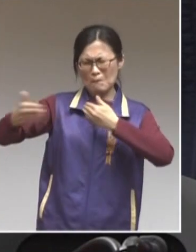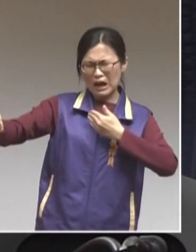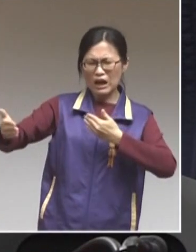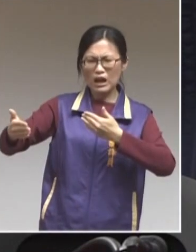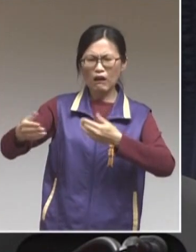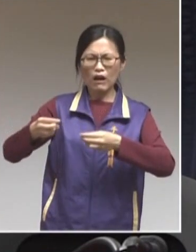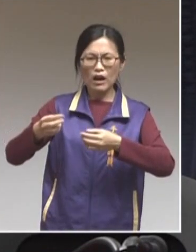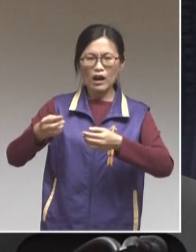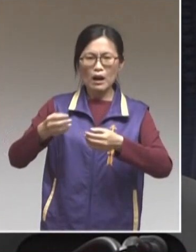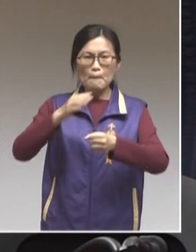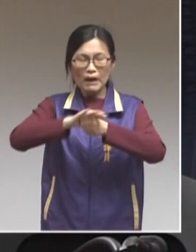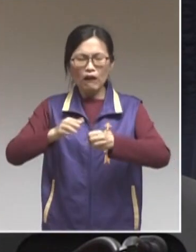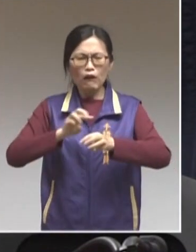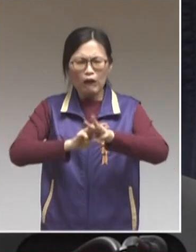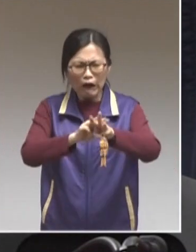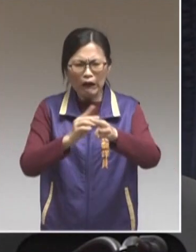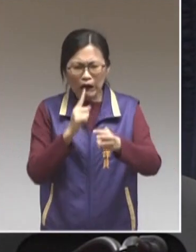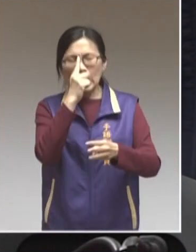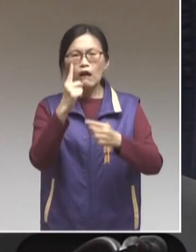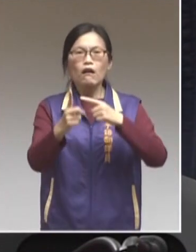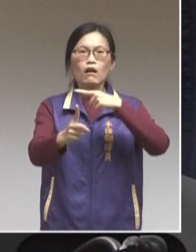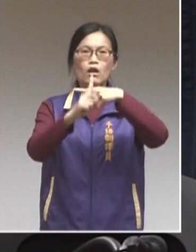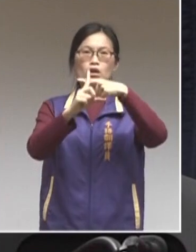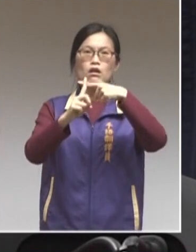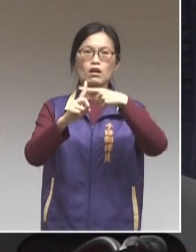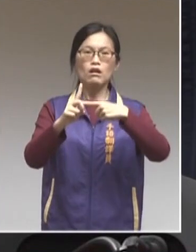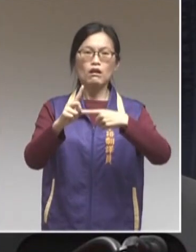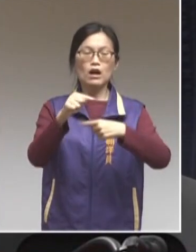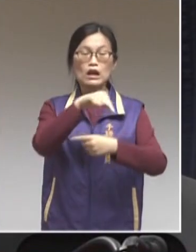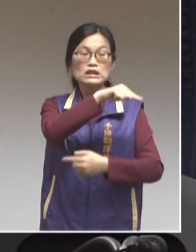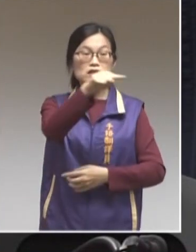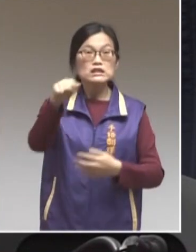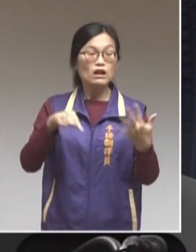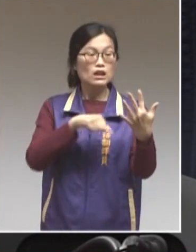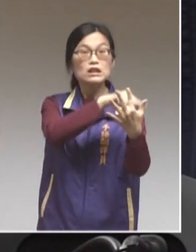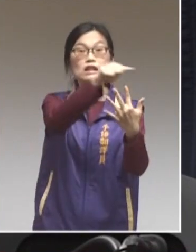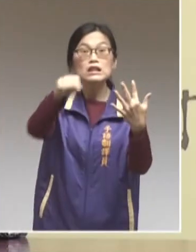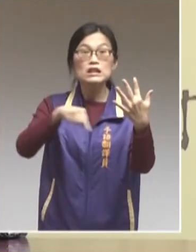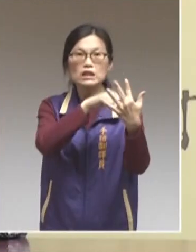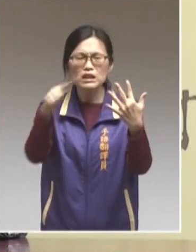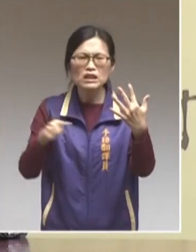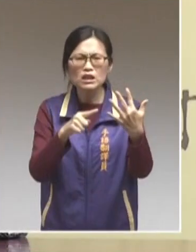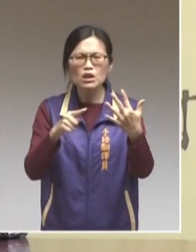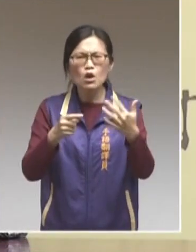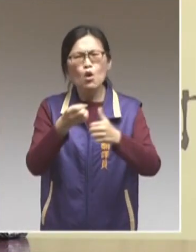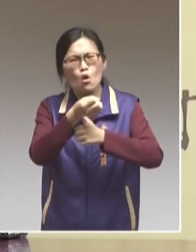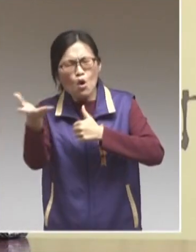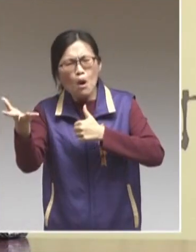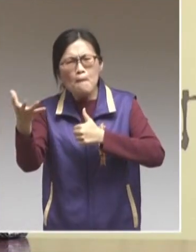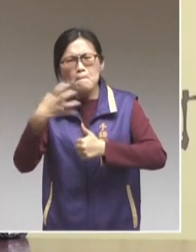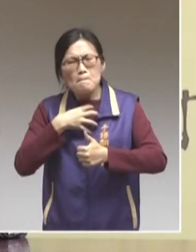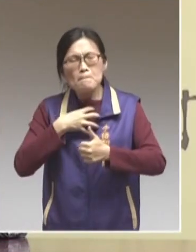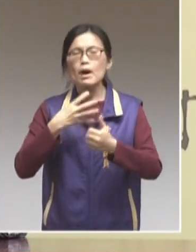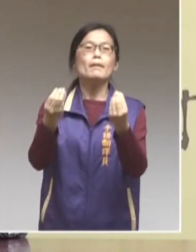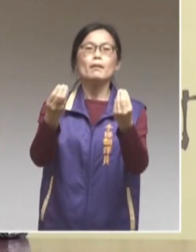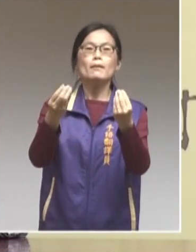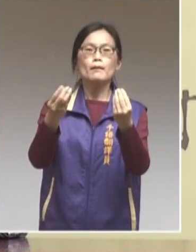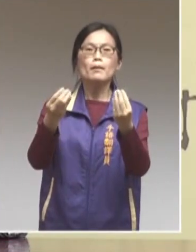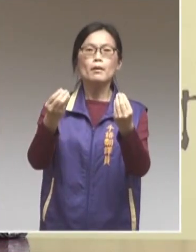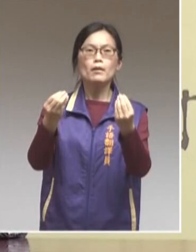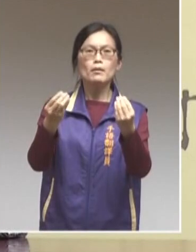前裁剪呈现阳性确诊。那这5例。在我们的社区传染风险上面，几乎是没有风险，所以这个部